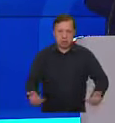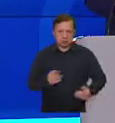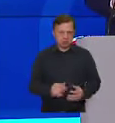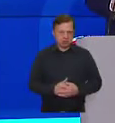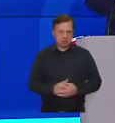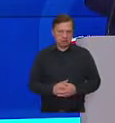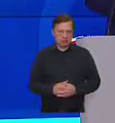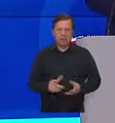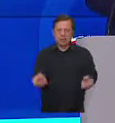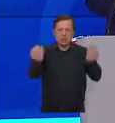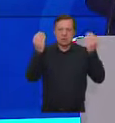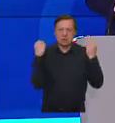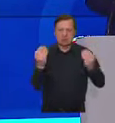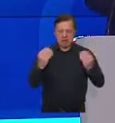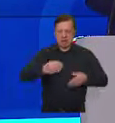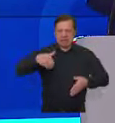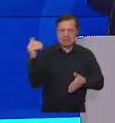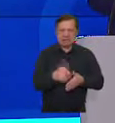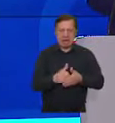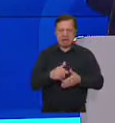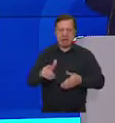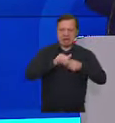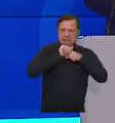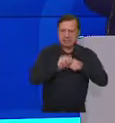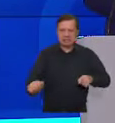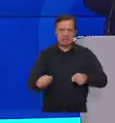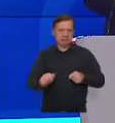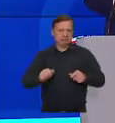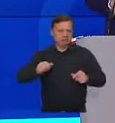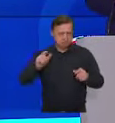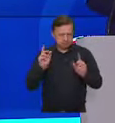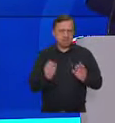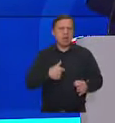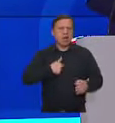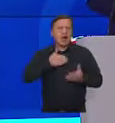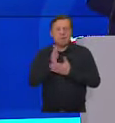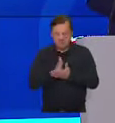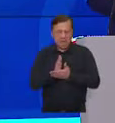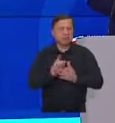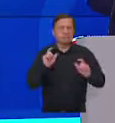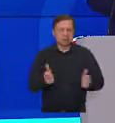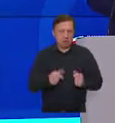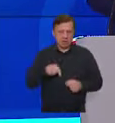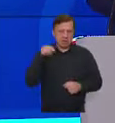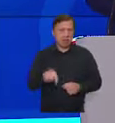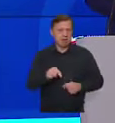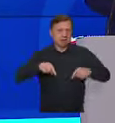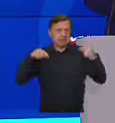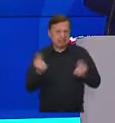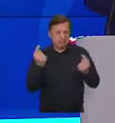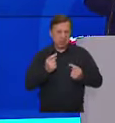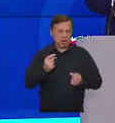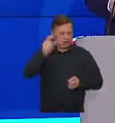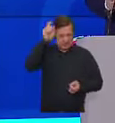za wspaniałe zachowanie, za dyscyplinę i wierzę, że z tej sytuacji, z tych